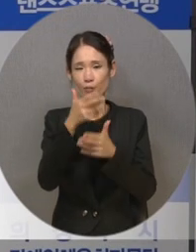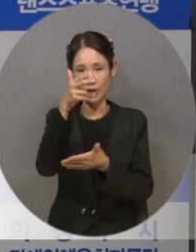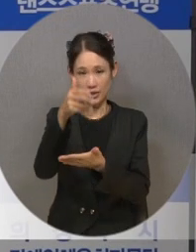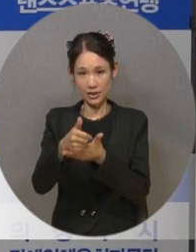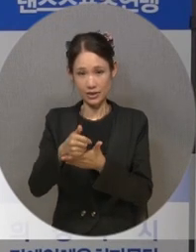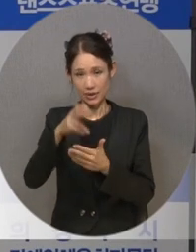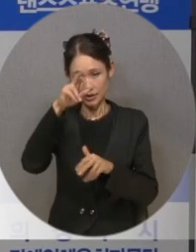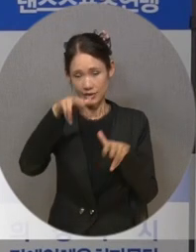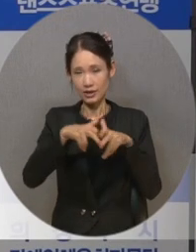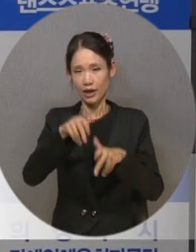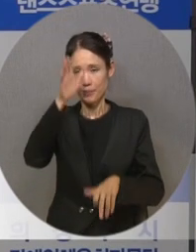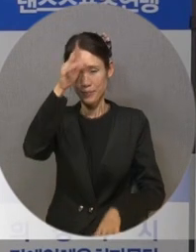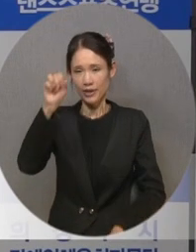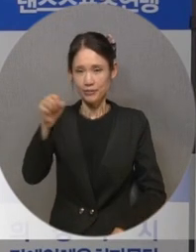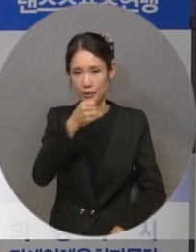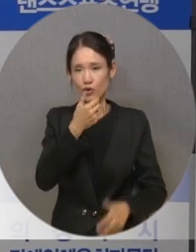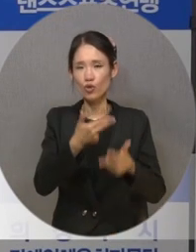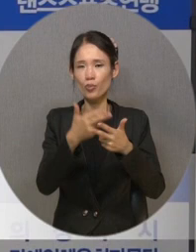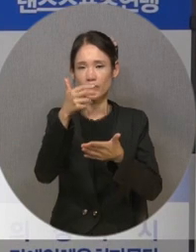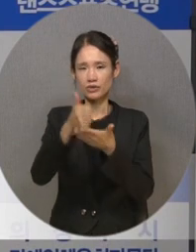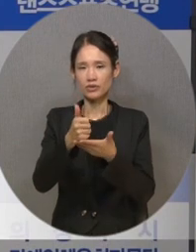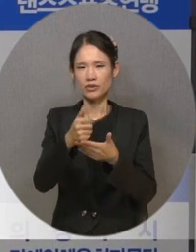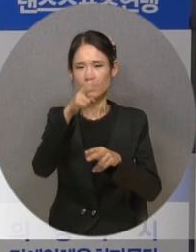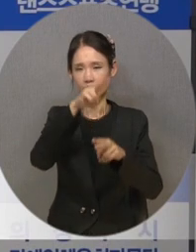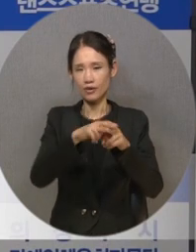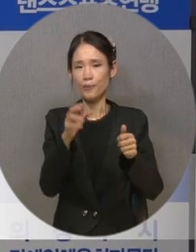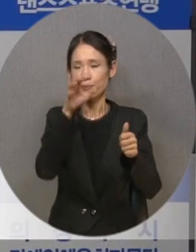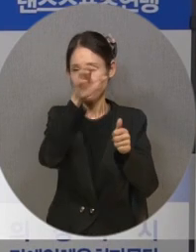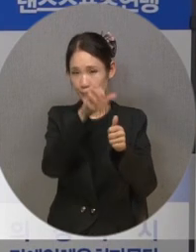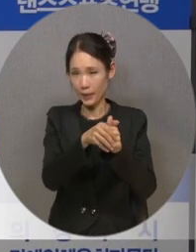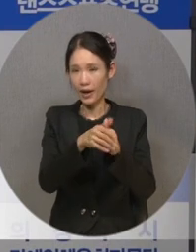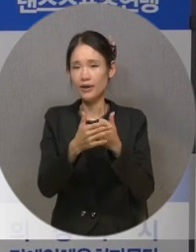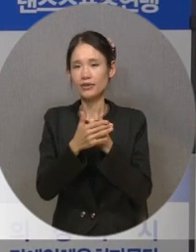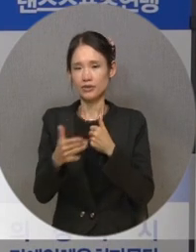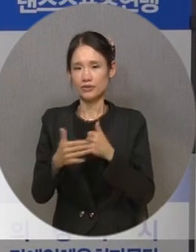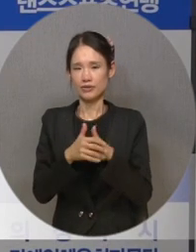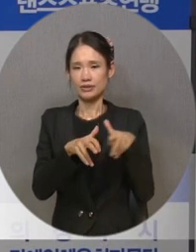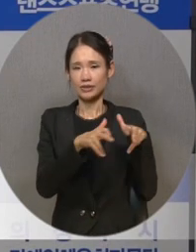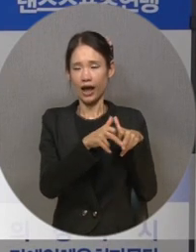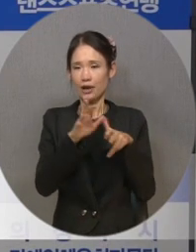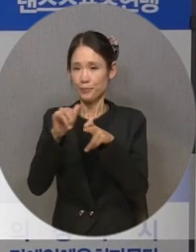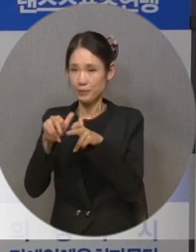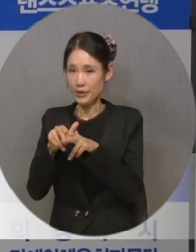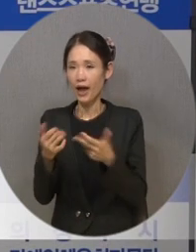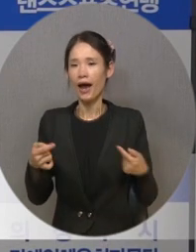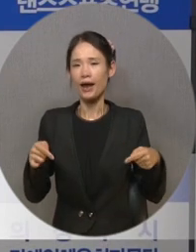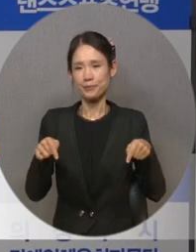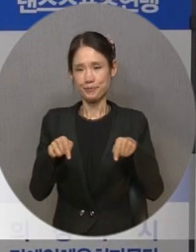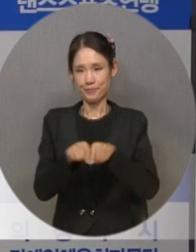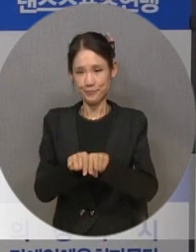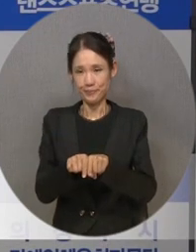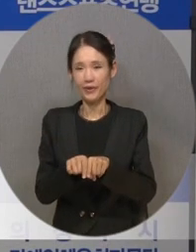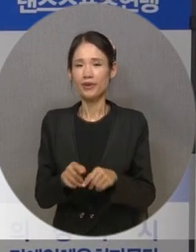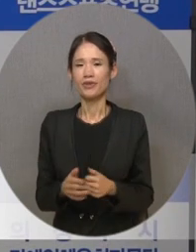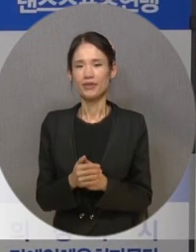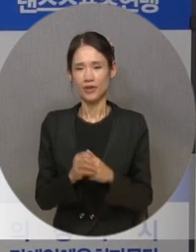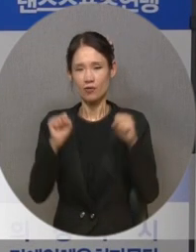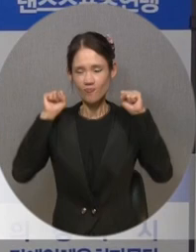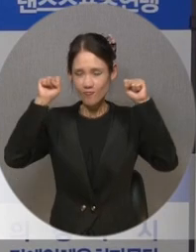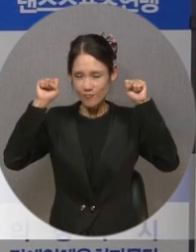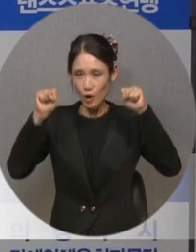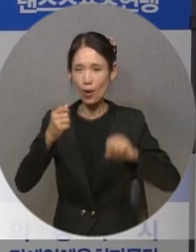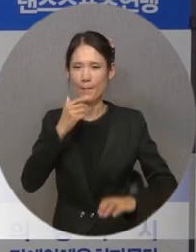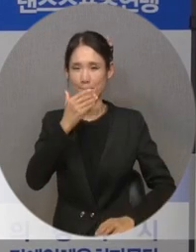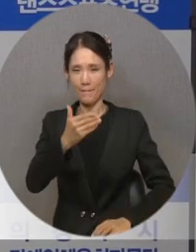회장님께서 장애인 배드민턴 협회장을 취임해주심으로 인해서 장애인과 비장애인이 함께 운동할 수